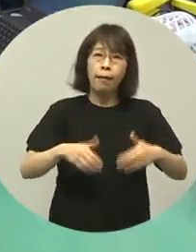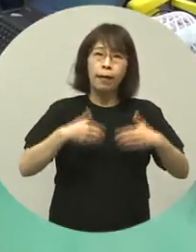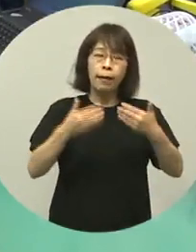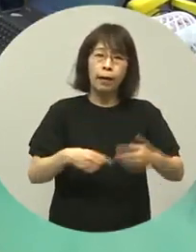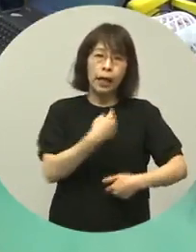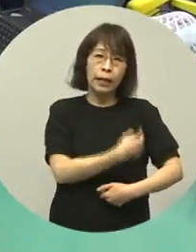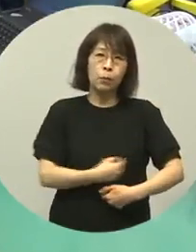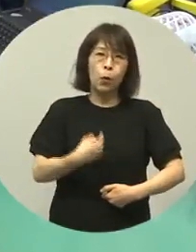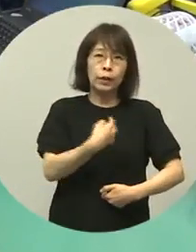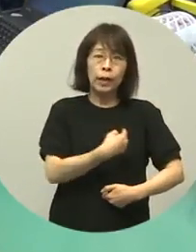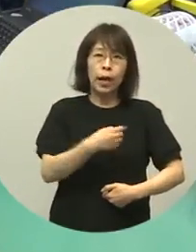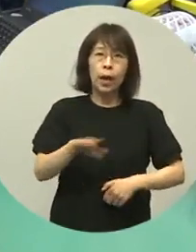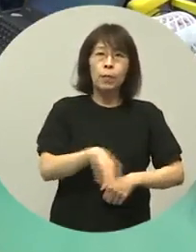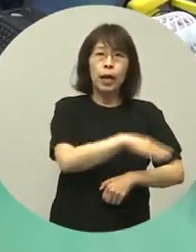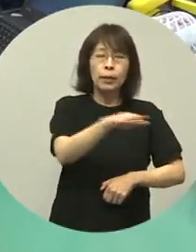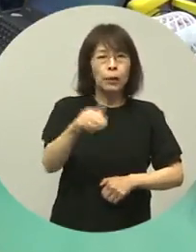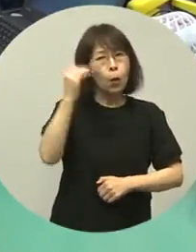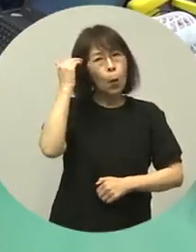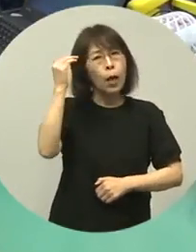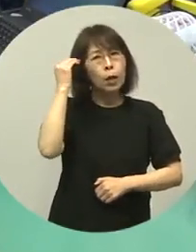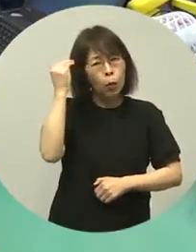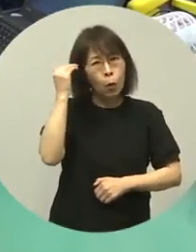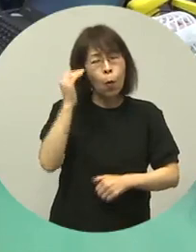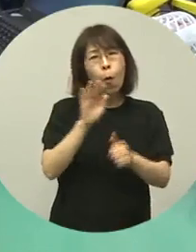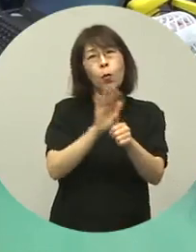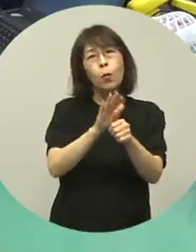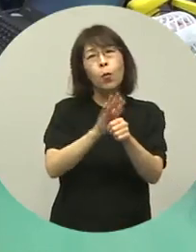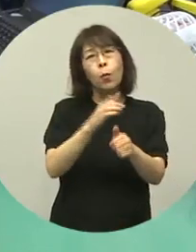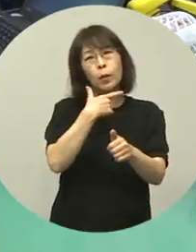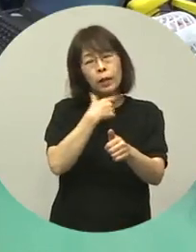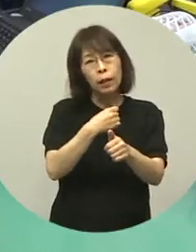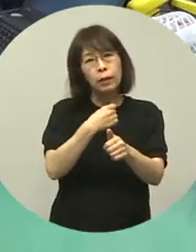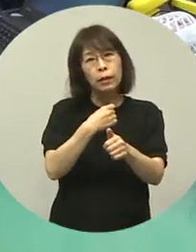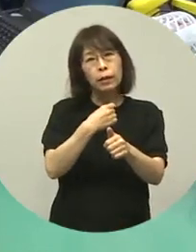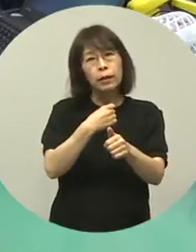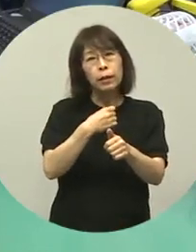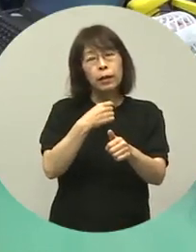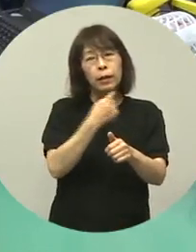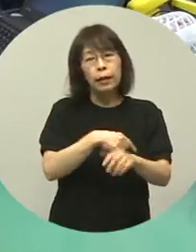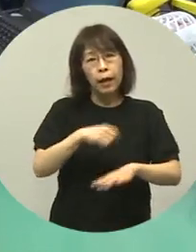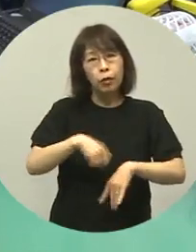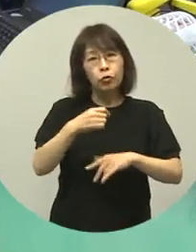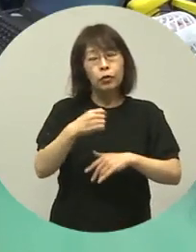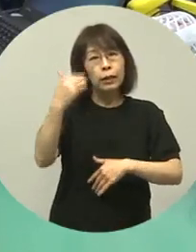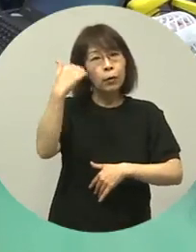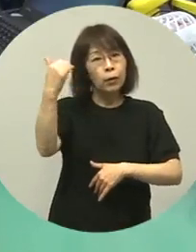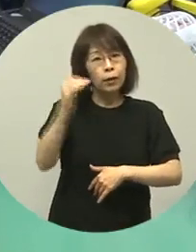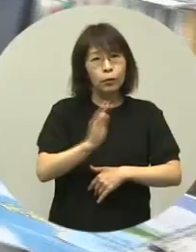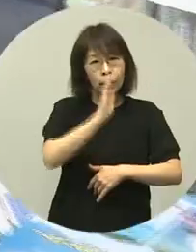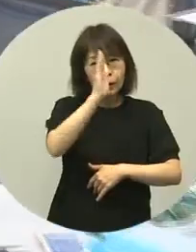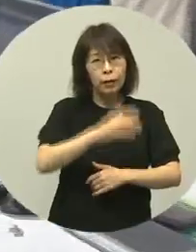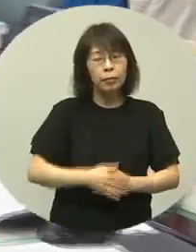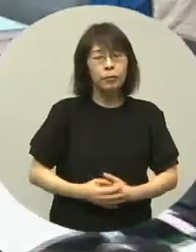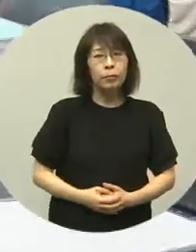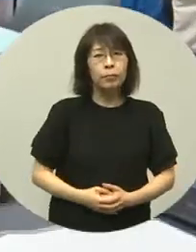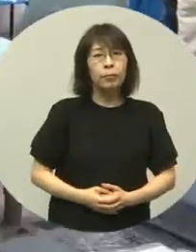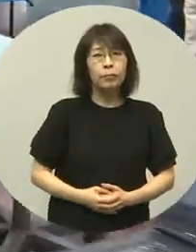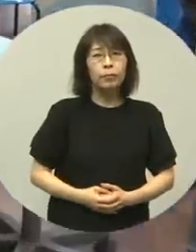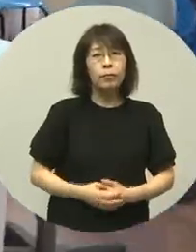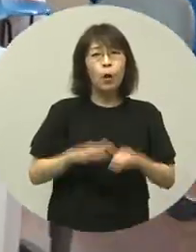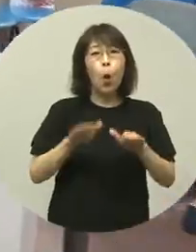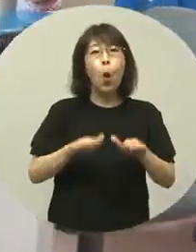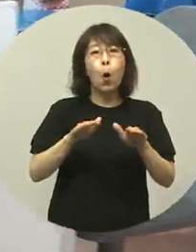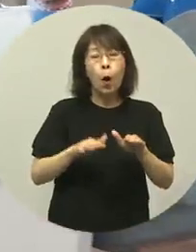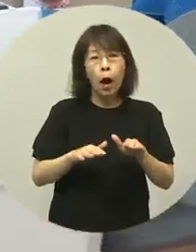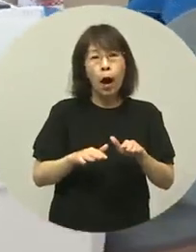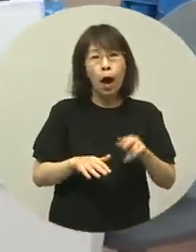で皆様の困りごとを手伝いさせていただきます。気軽にお声掛けください。 今回ご